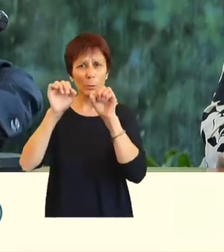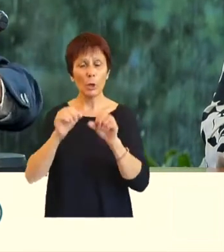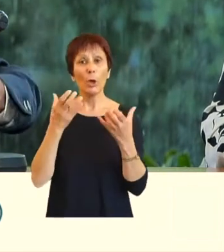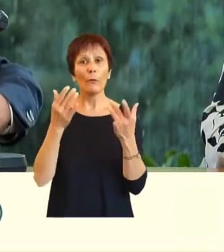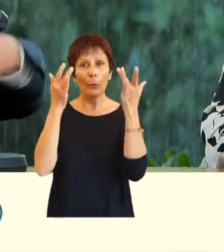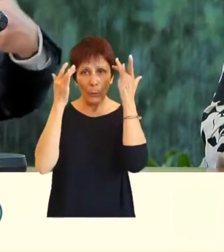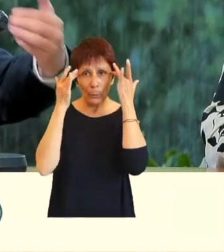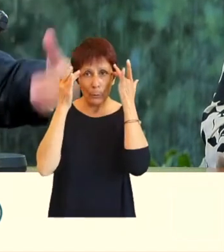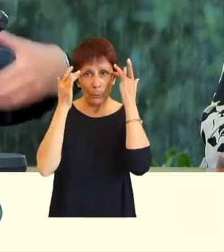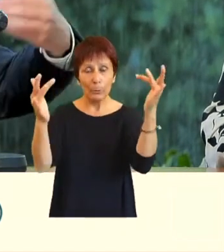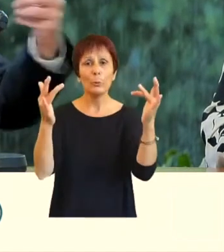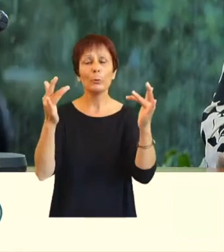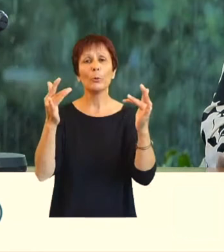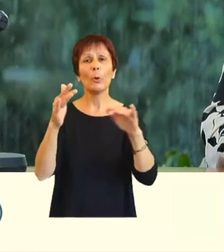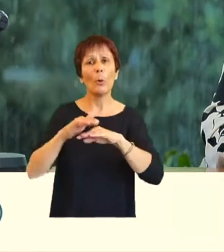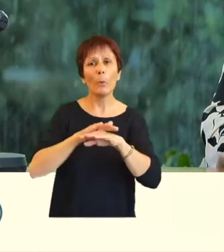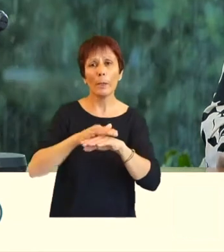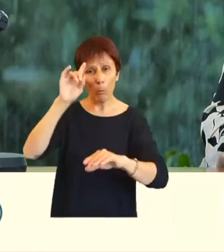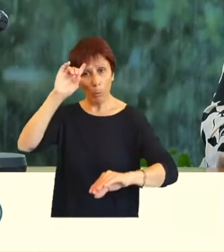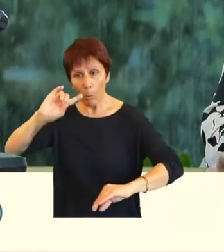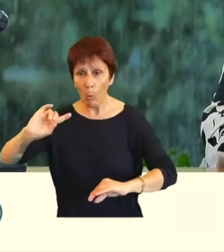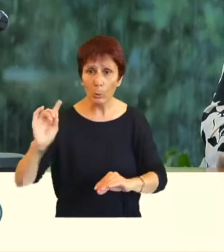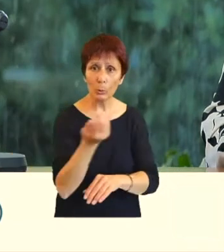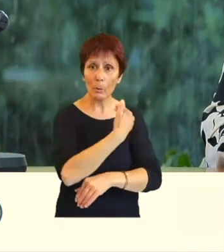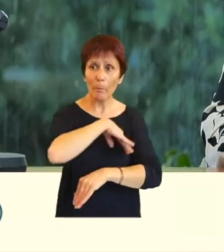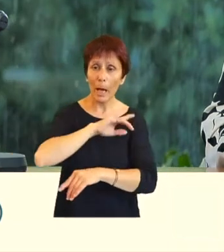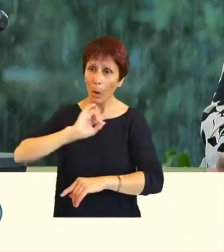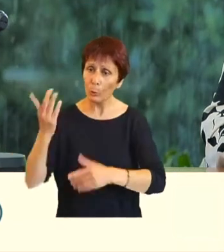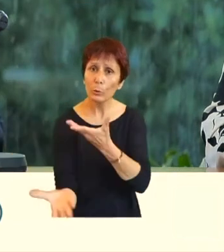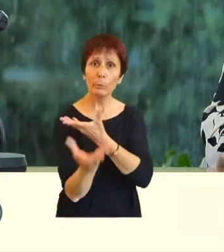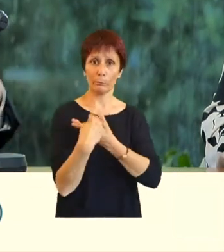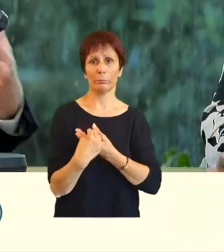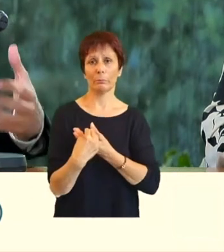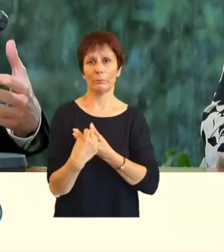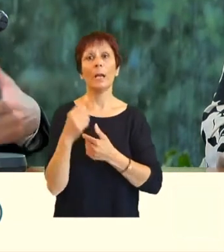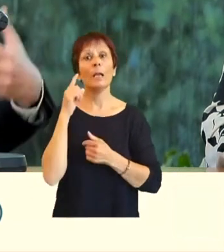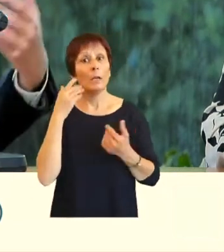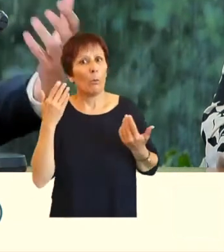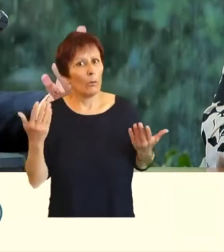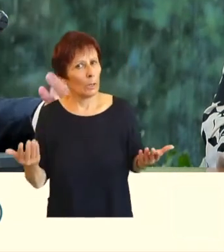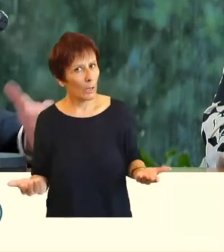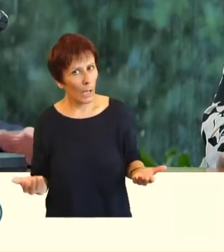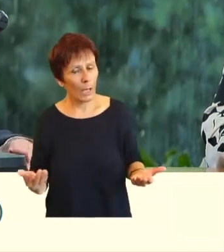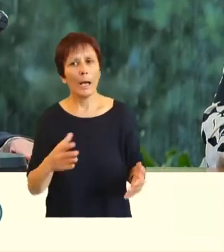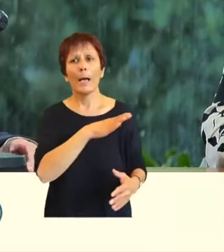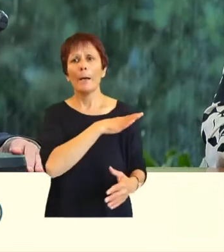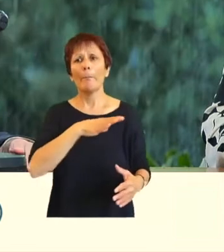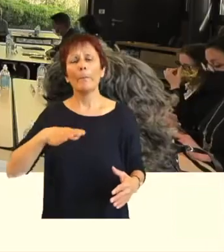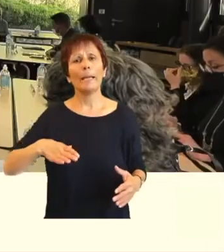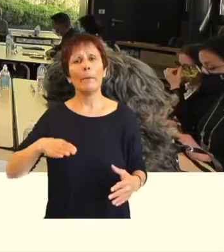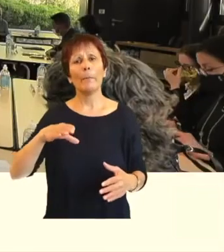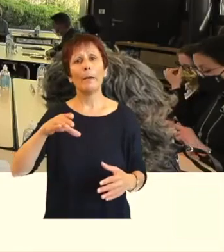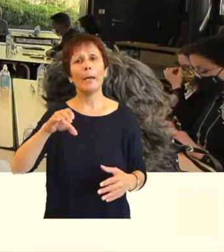culturelle ouverte à tous, pour tous et par tous. Et donc, c'est la raison pour laquelle, Anne-Marie Descendeurs l'a dit très